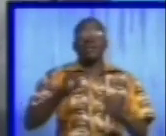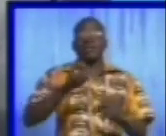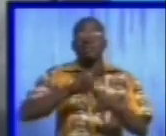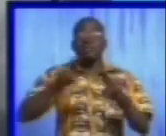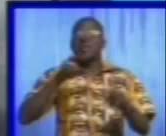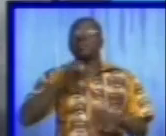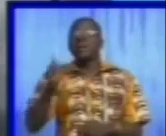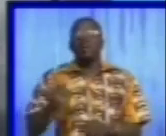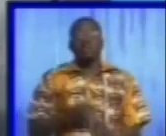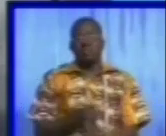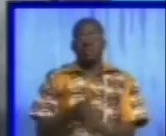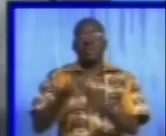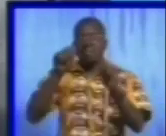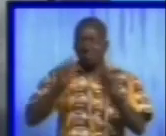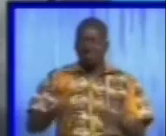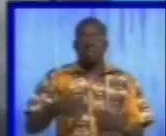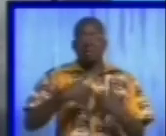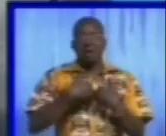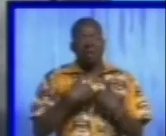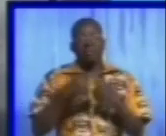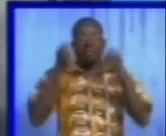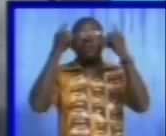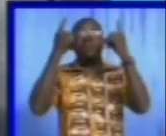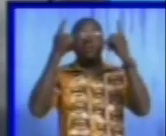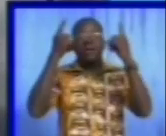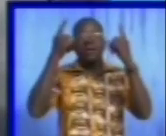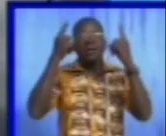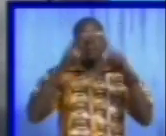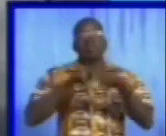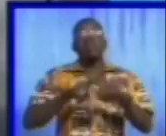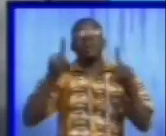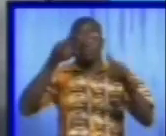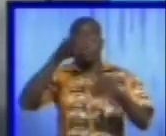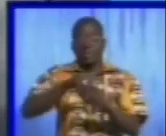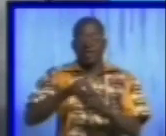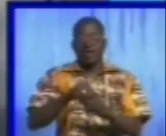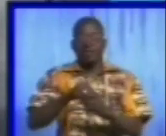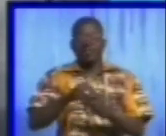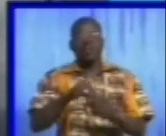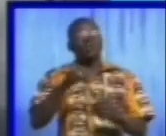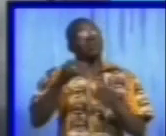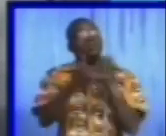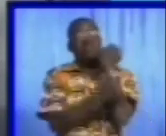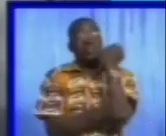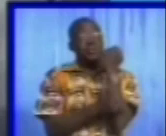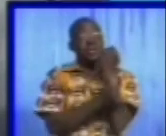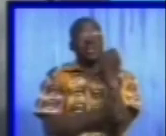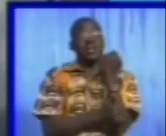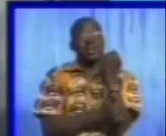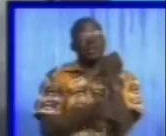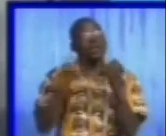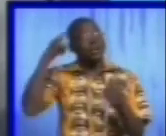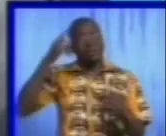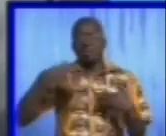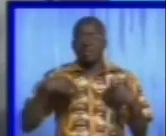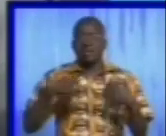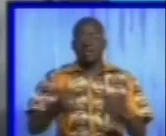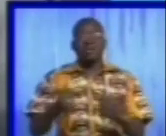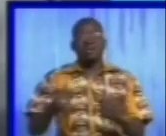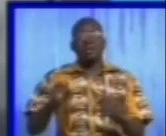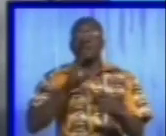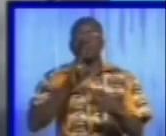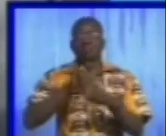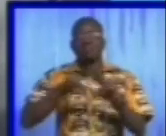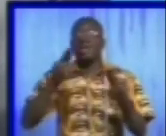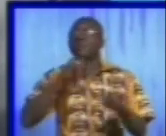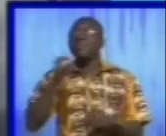peut avoir souvent des surprises. C'est que malheureusement, dans notre pays, la prévention en matière de santé n'est pas assurée par un